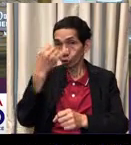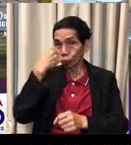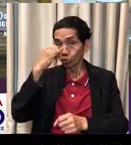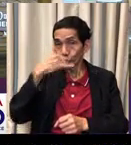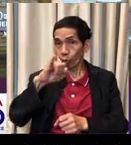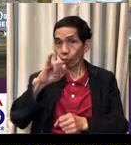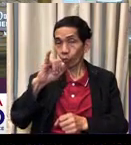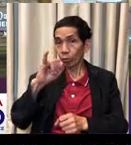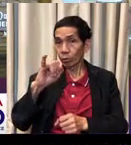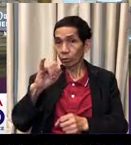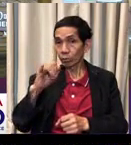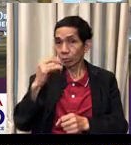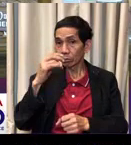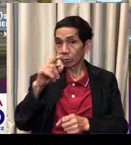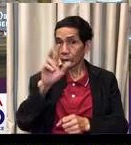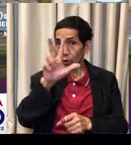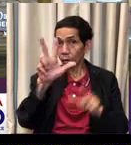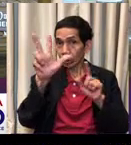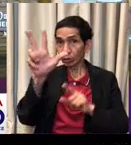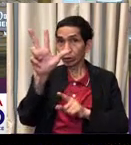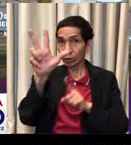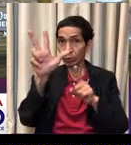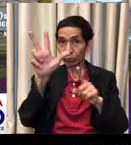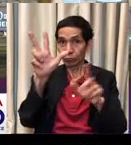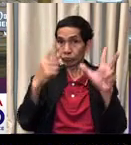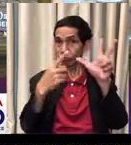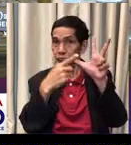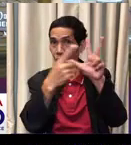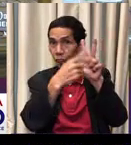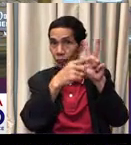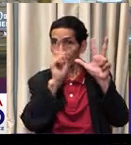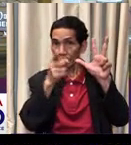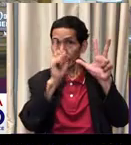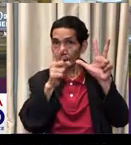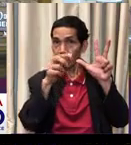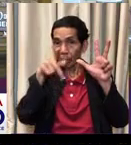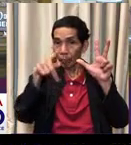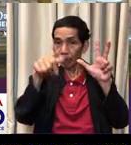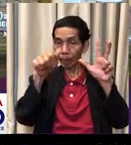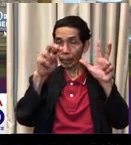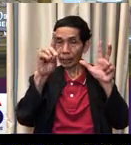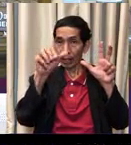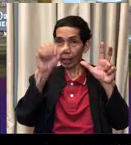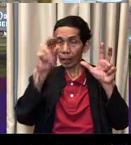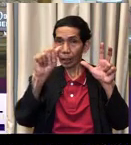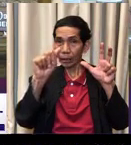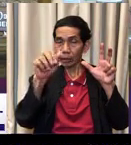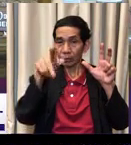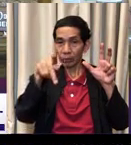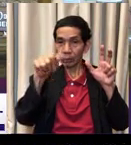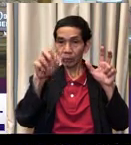Gagawin din kitang katatawanan. Kayong tatlo. Ha? Taga-Pandakan. Ha?